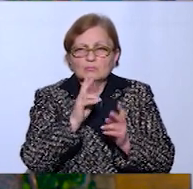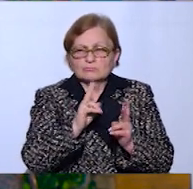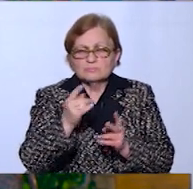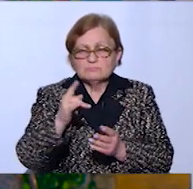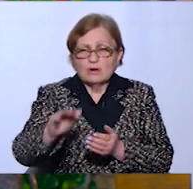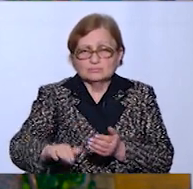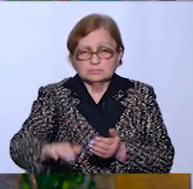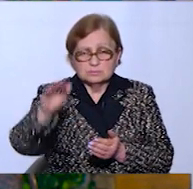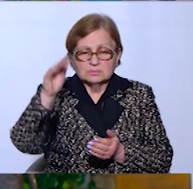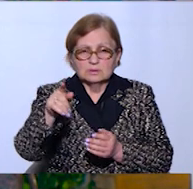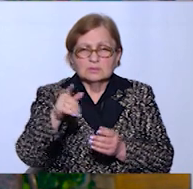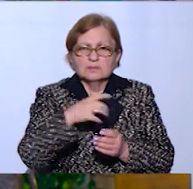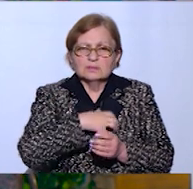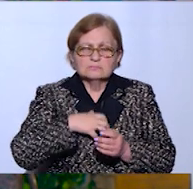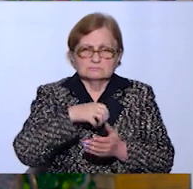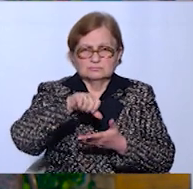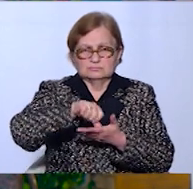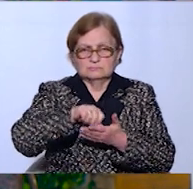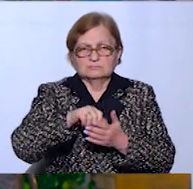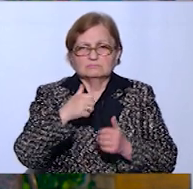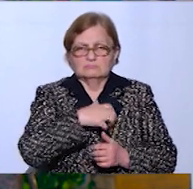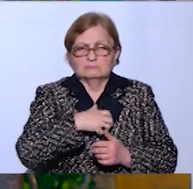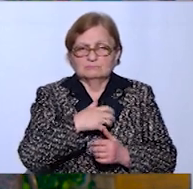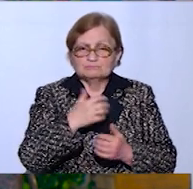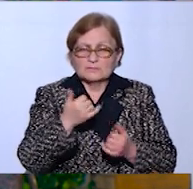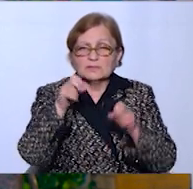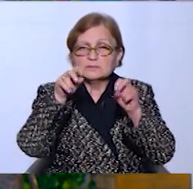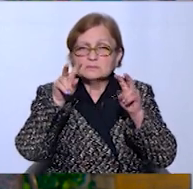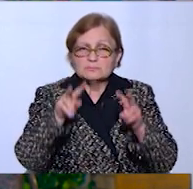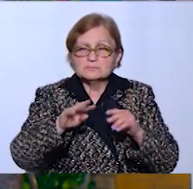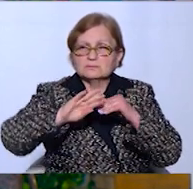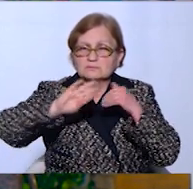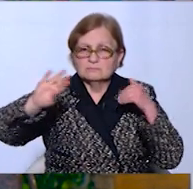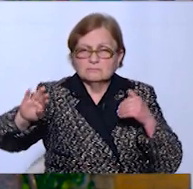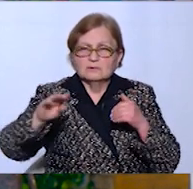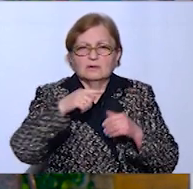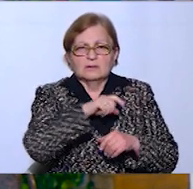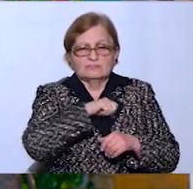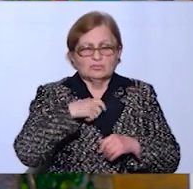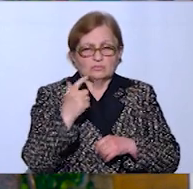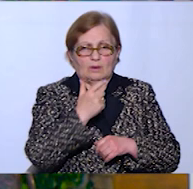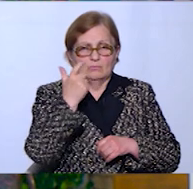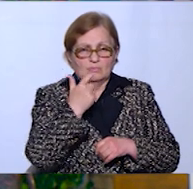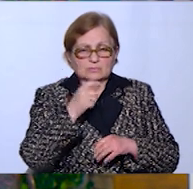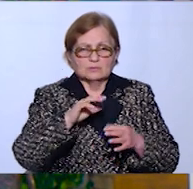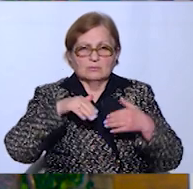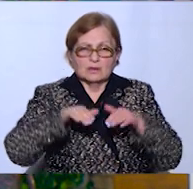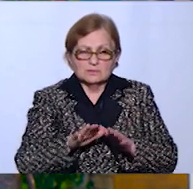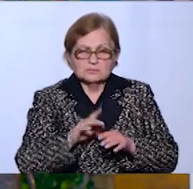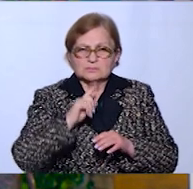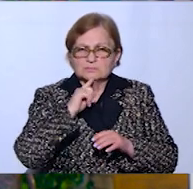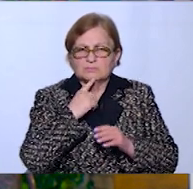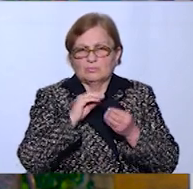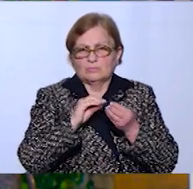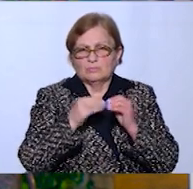მოზარდის რეაბილიტაციური პოტენციალის მნიშვნელოვან ნაწილს წარმოადგენენ, სპეციალისტებისგან დისტანცირებულად და მათგან დამოუკიდებლად უხდებათ